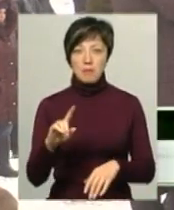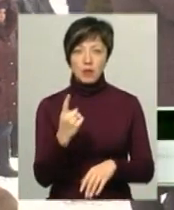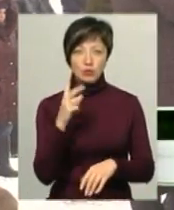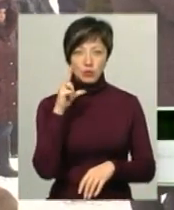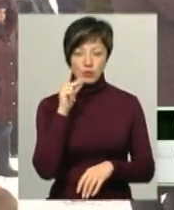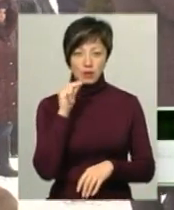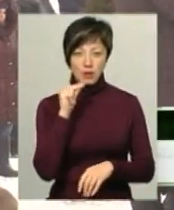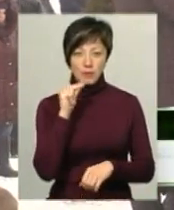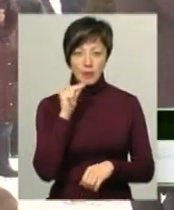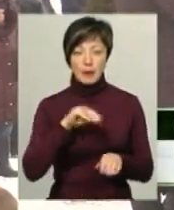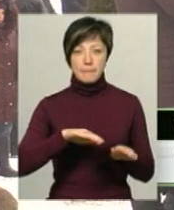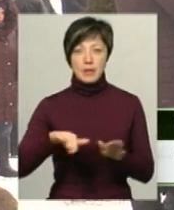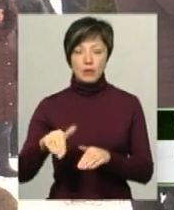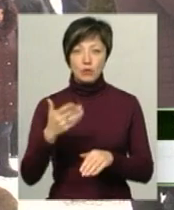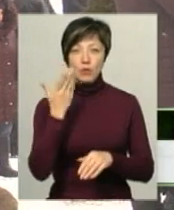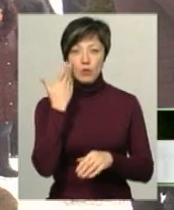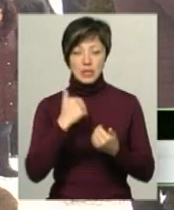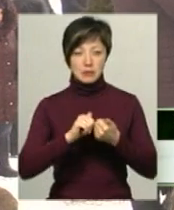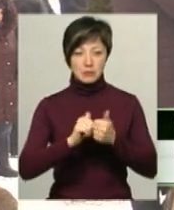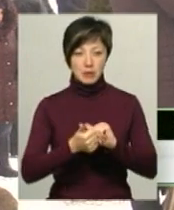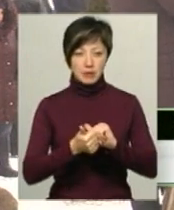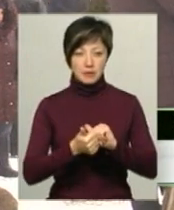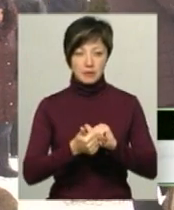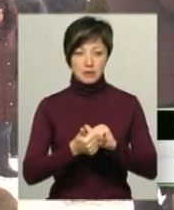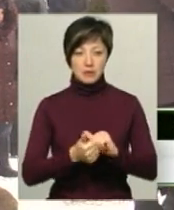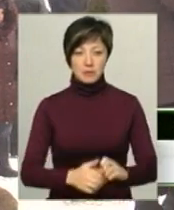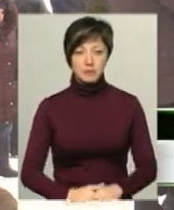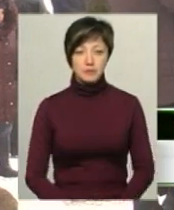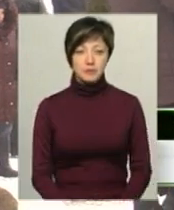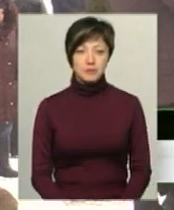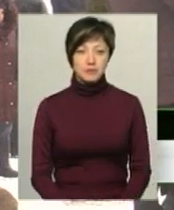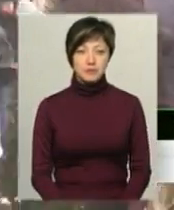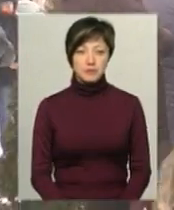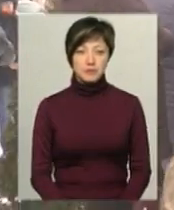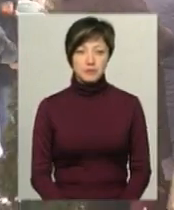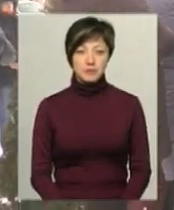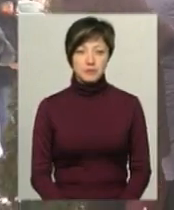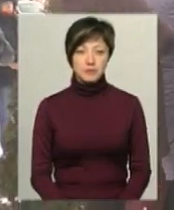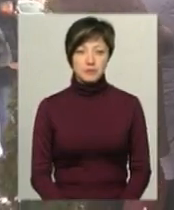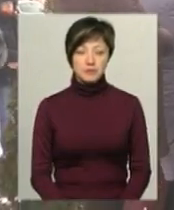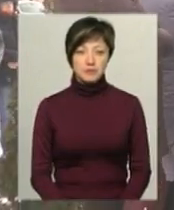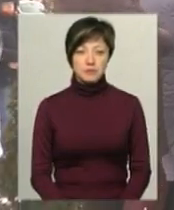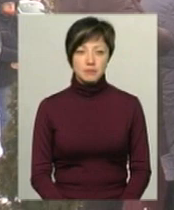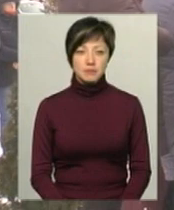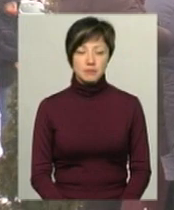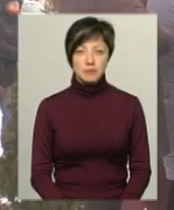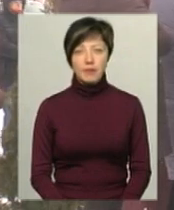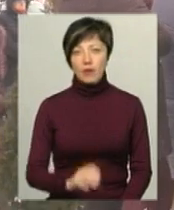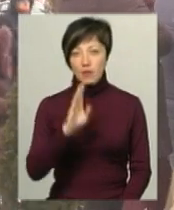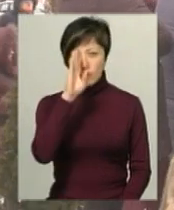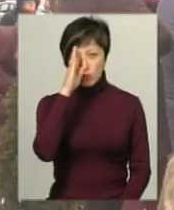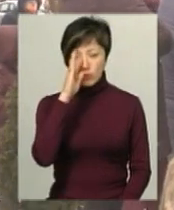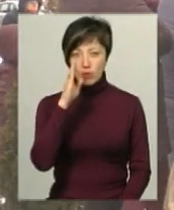числа, після того, як змінився. Після пересменки противник. Ворог